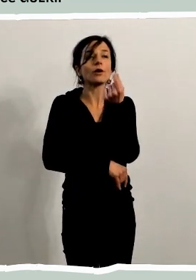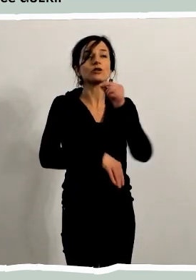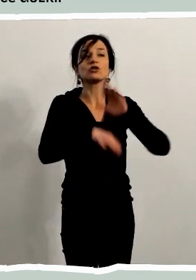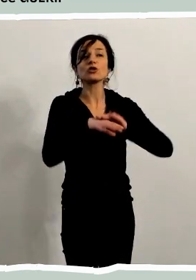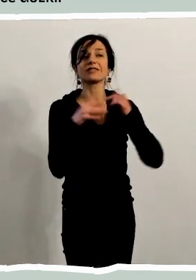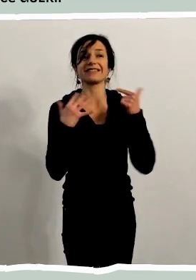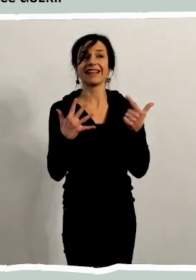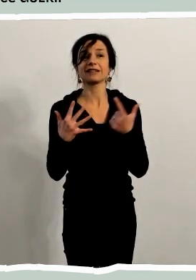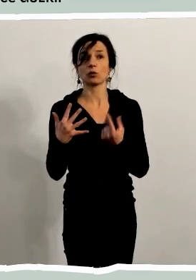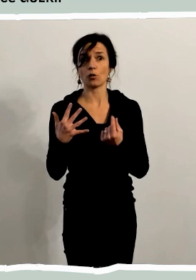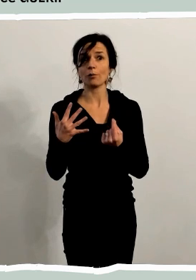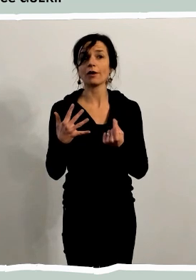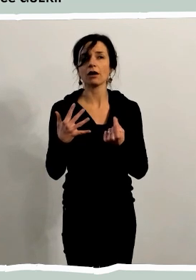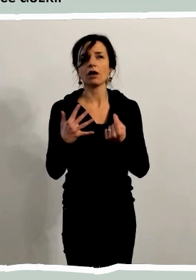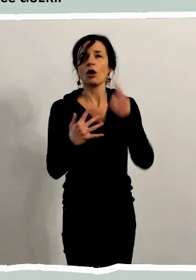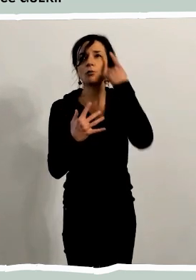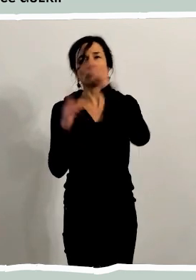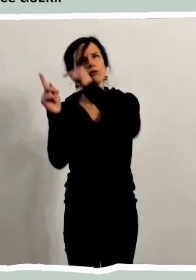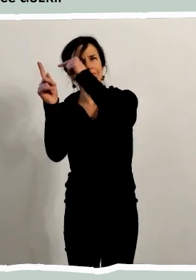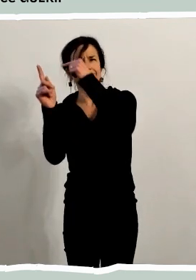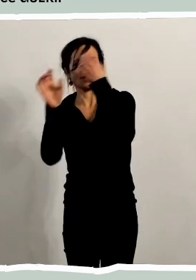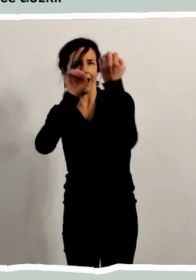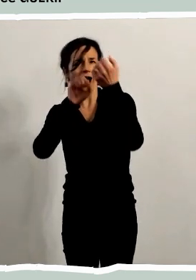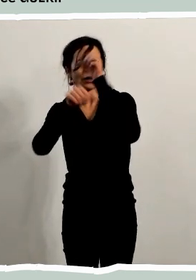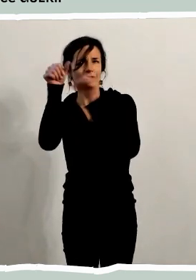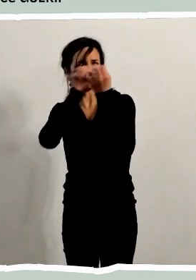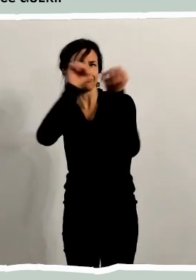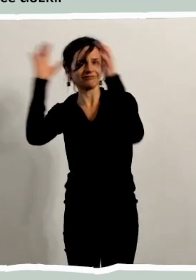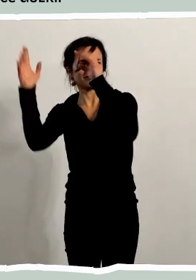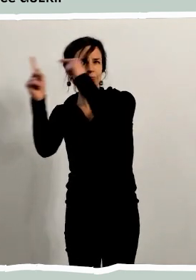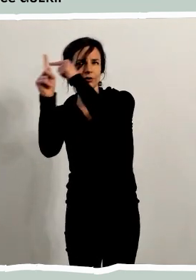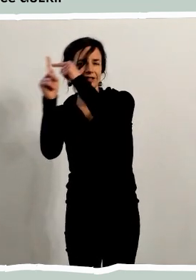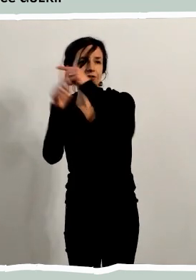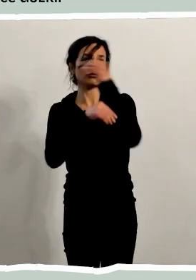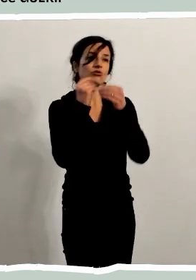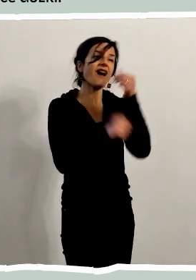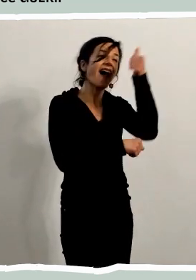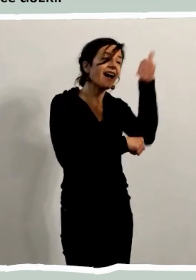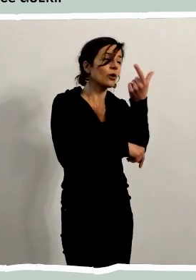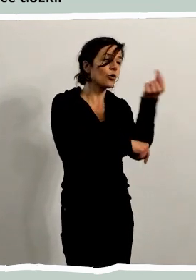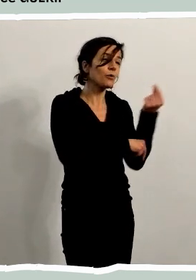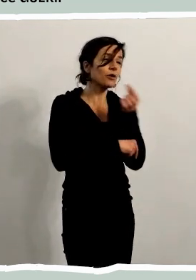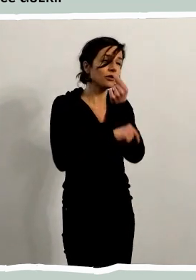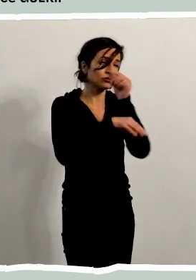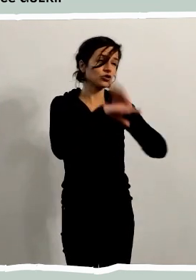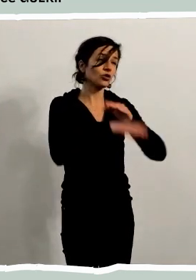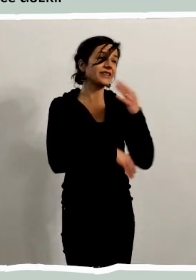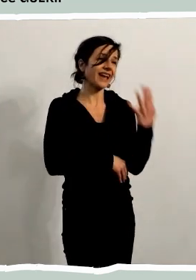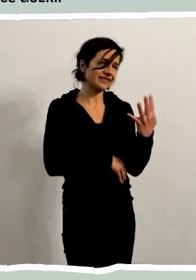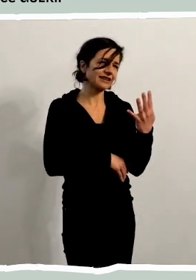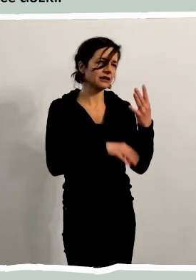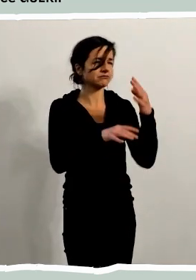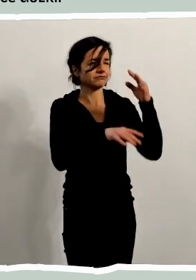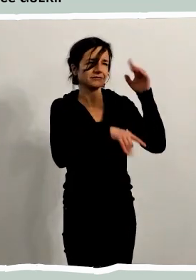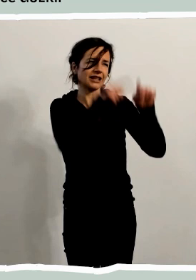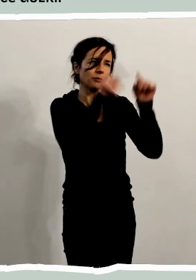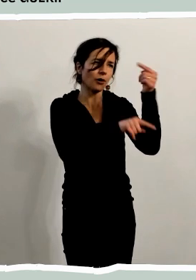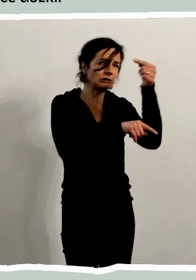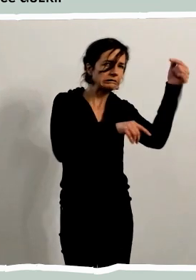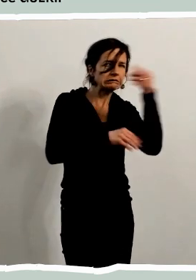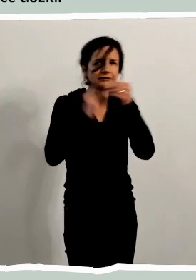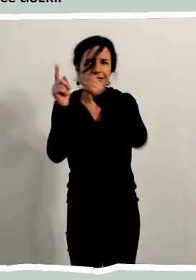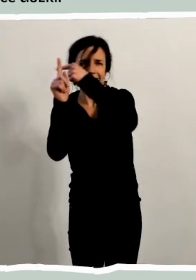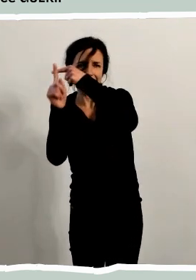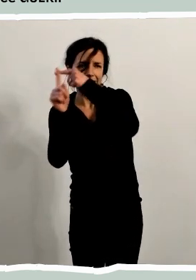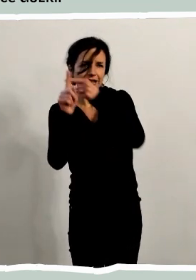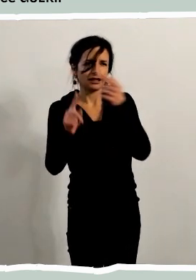versions les plus optimistes, ou un couple sur 4, pour les versions les plus pessimistes, vont avoir des difficultés à concevoir au cours